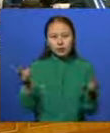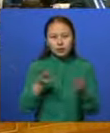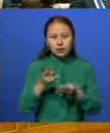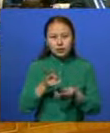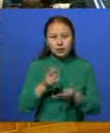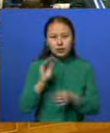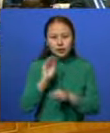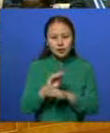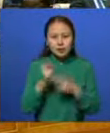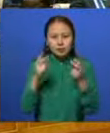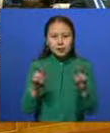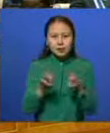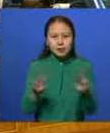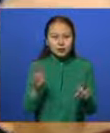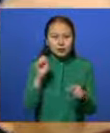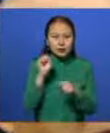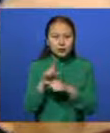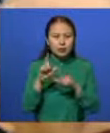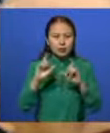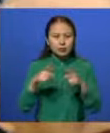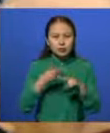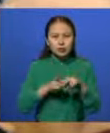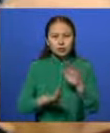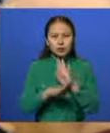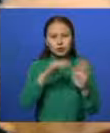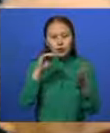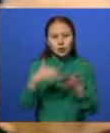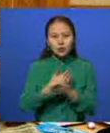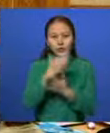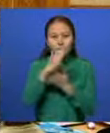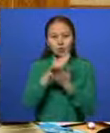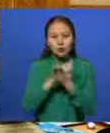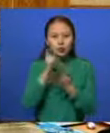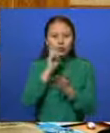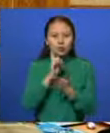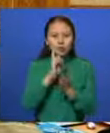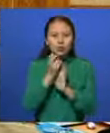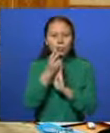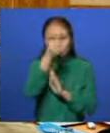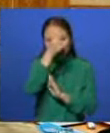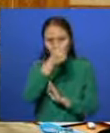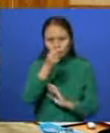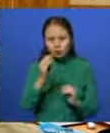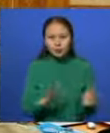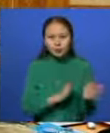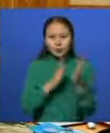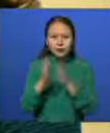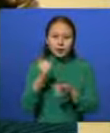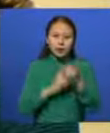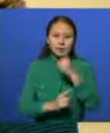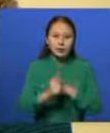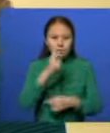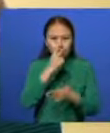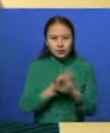ол. Премьер-министрдің атына жолдаған сауалында депутат жаңа ереженің қолданысқа енуін 12 айға кідіртіп, оны қайта қарауды